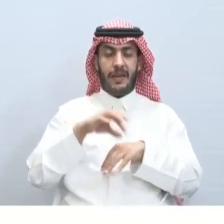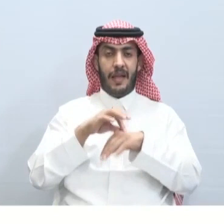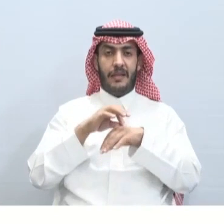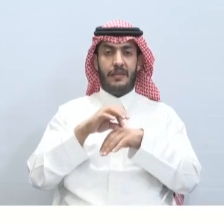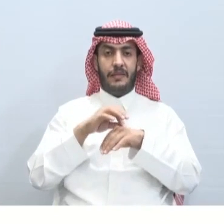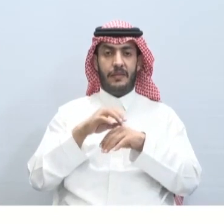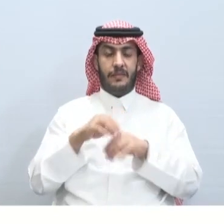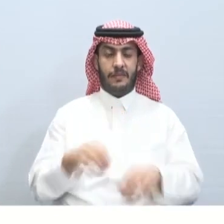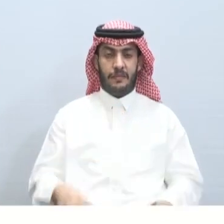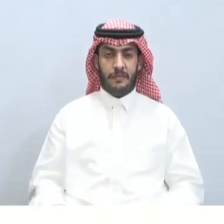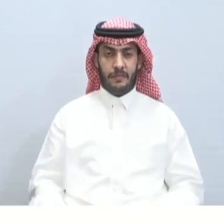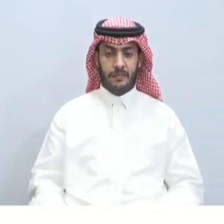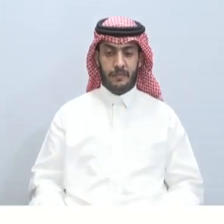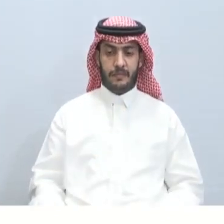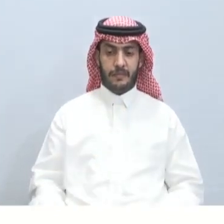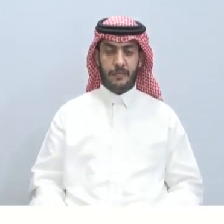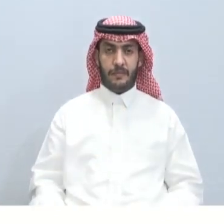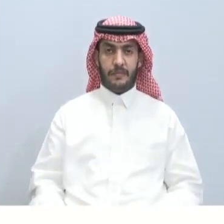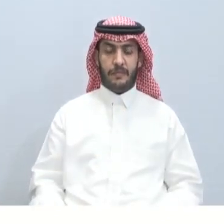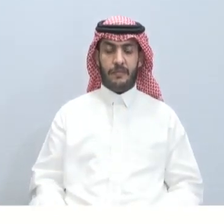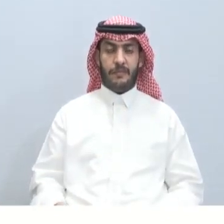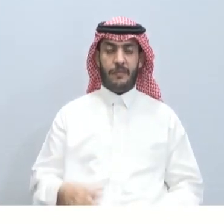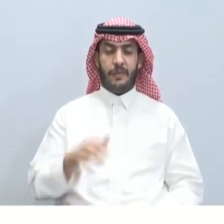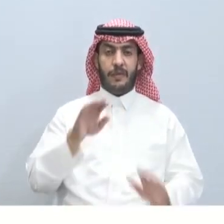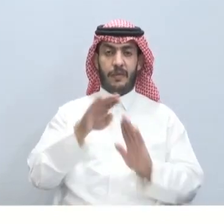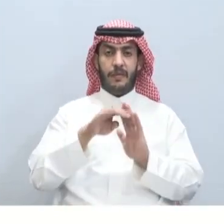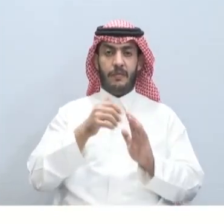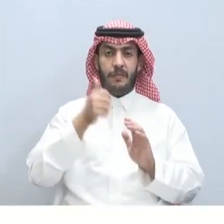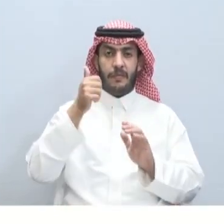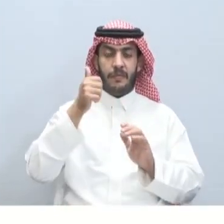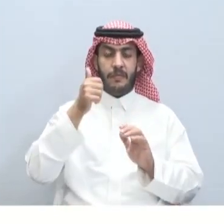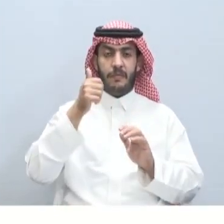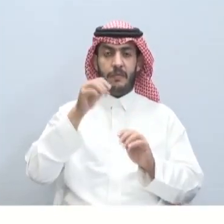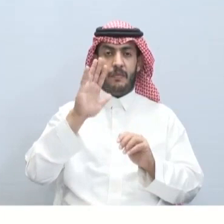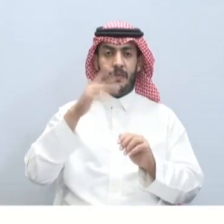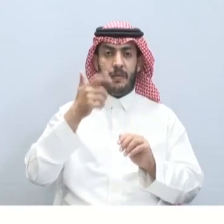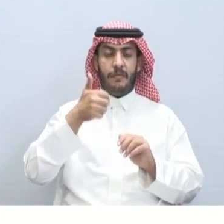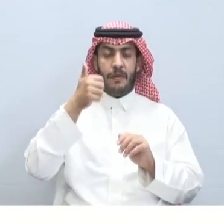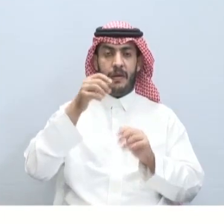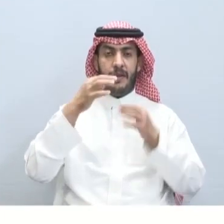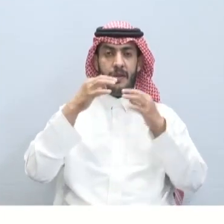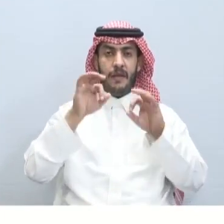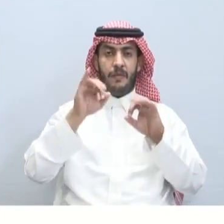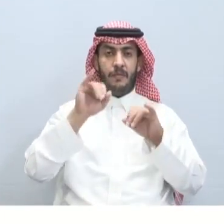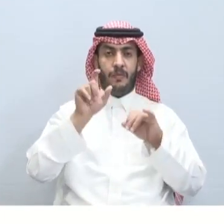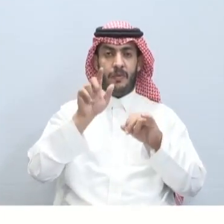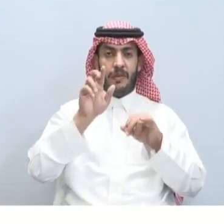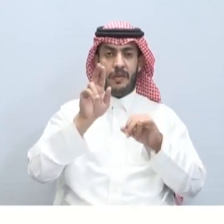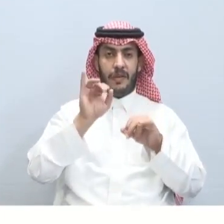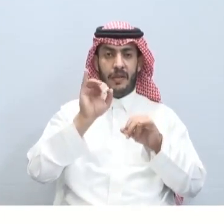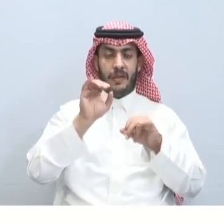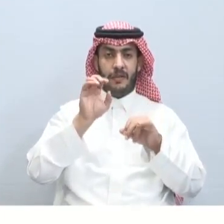او مستهلكين في هذا المنتج ما هي الجوده التي يفضلونها ما هي الجوده التي يمكن ان يتقبل المنتج او لا